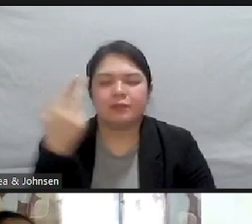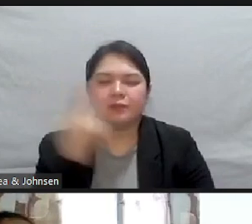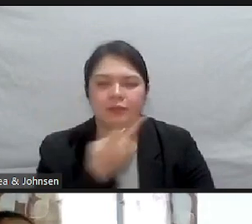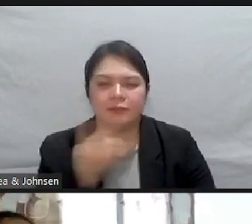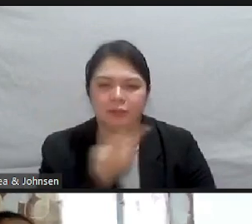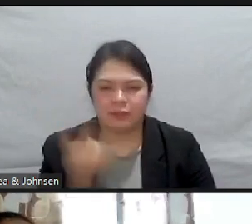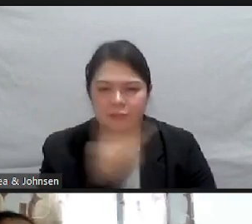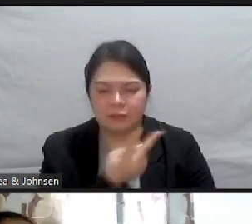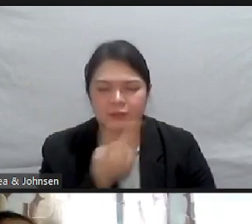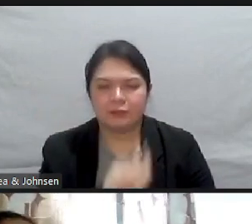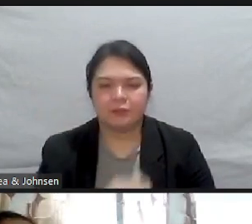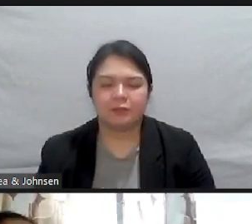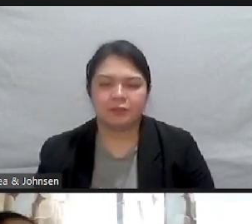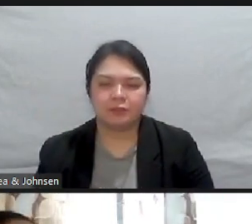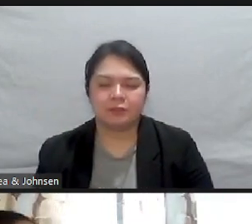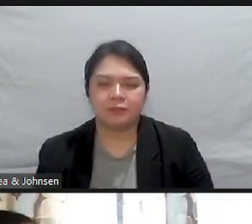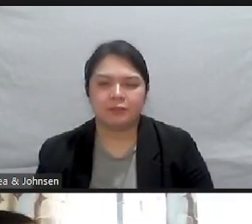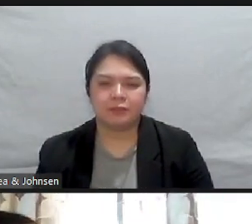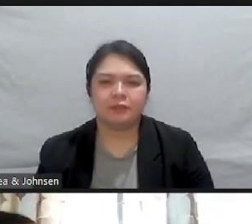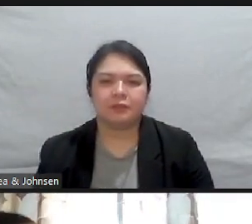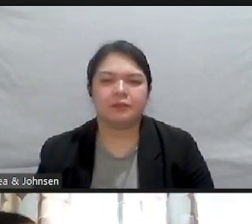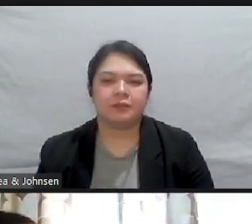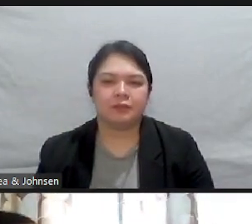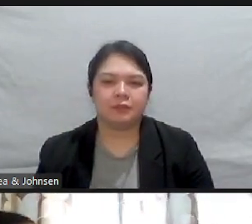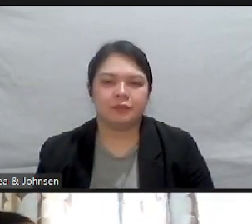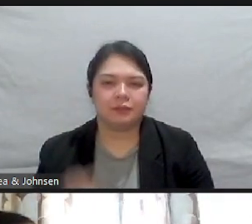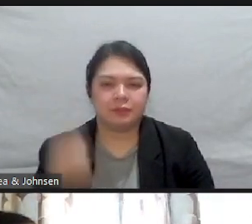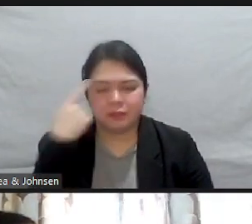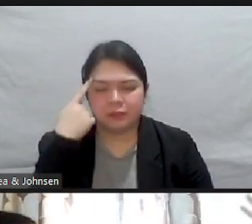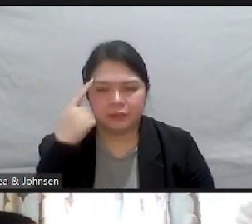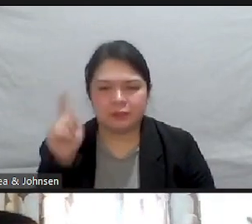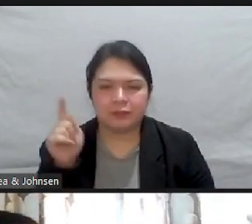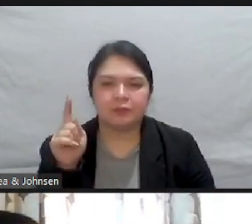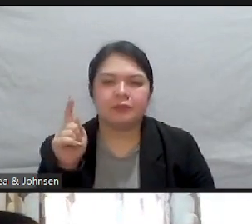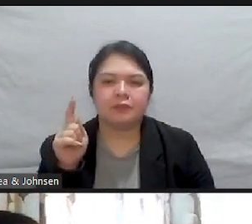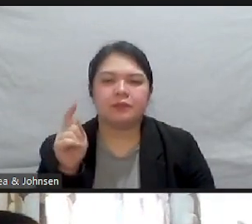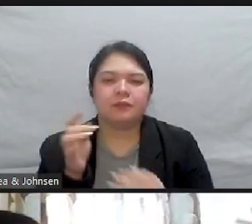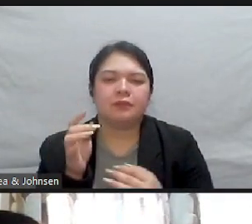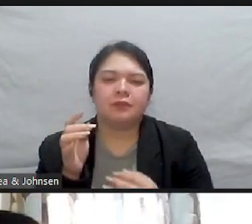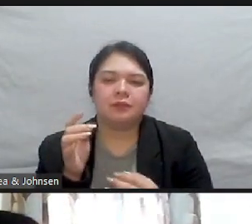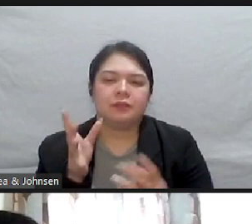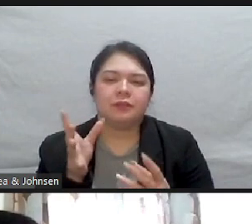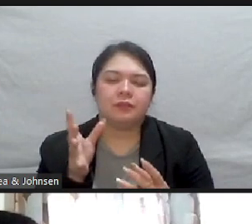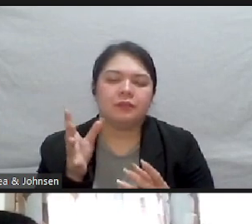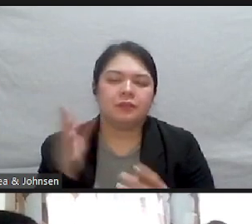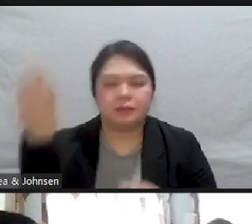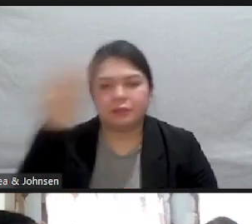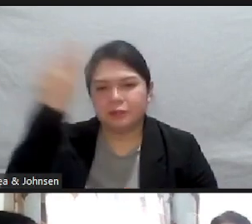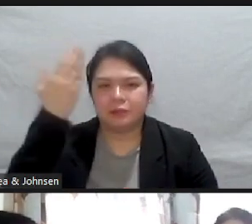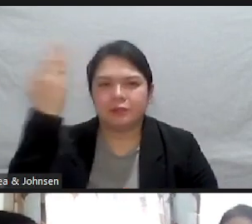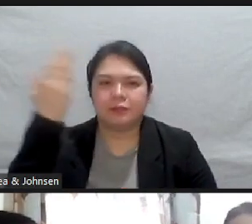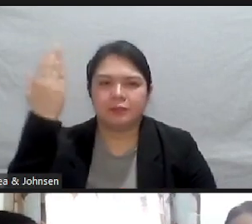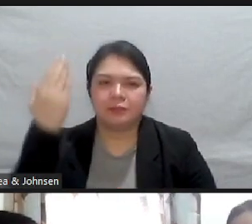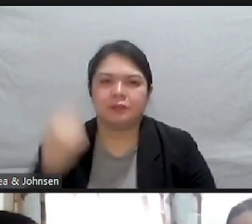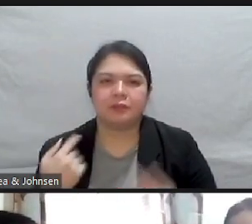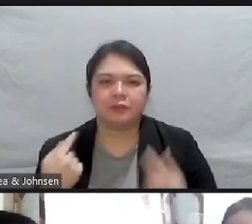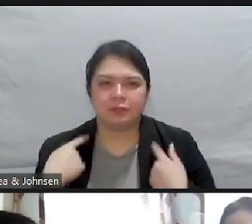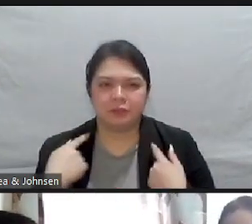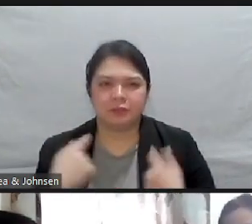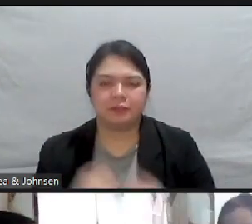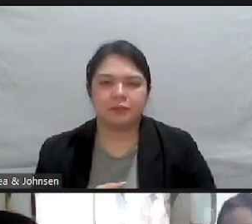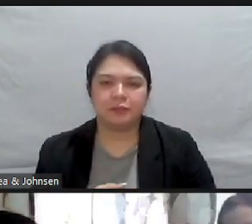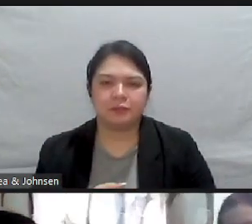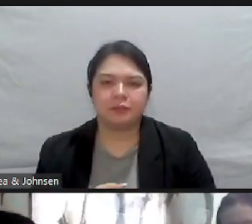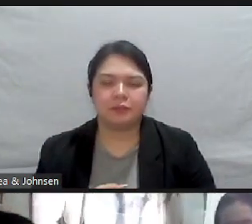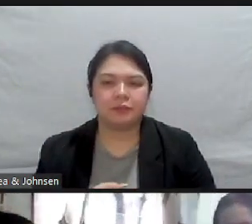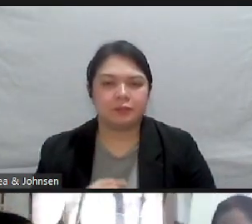Ma'am Shed, no, para sa mga karunungang ibinahagi sa atin ngayong araw. Meron pa po